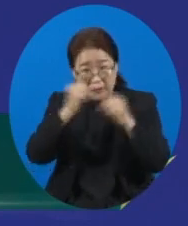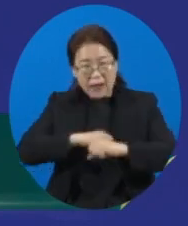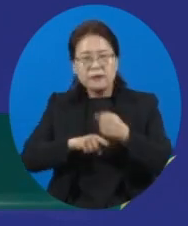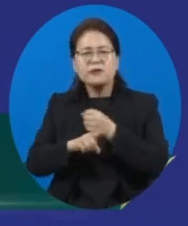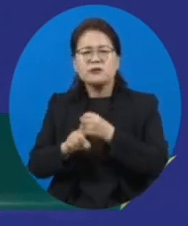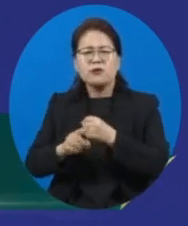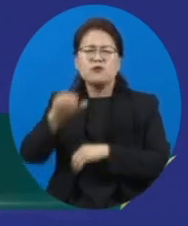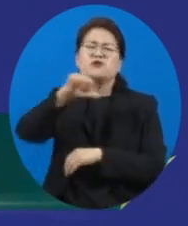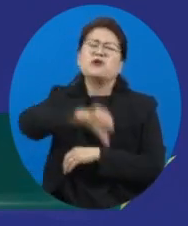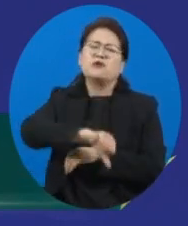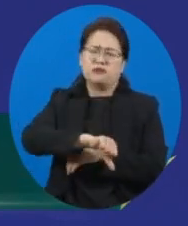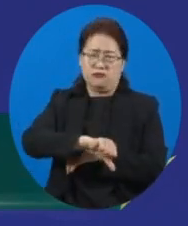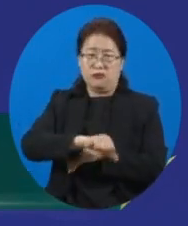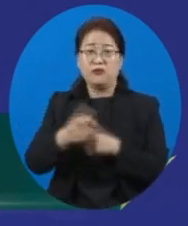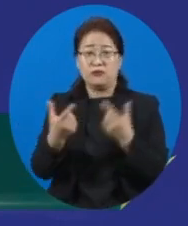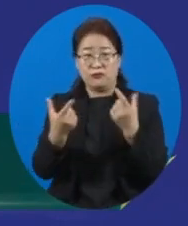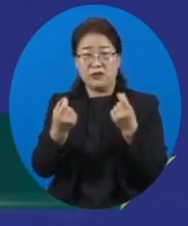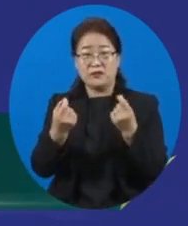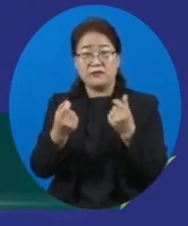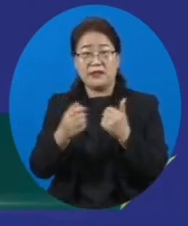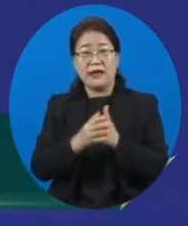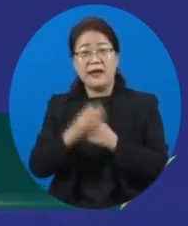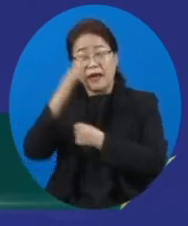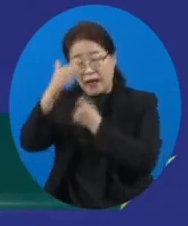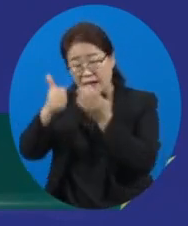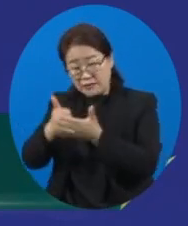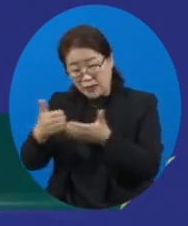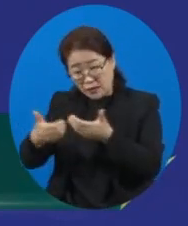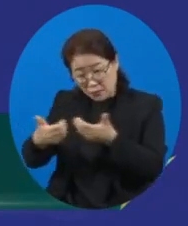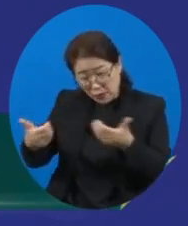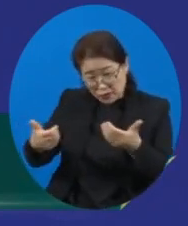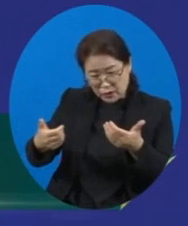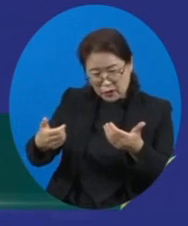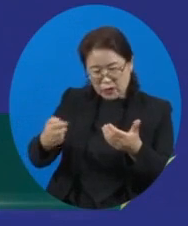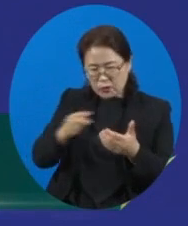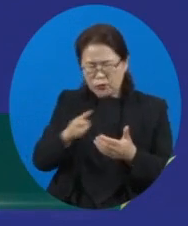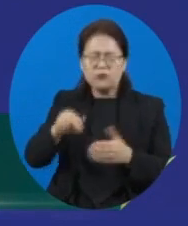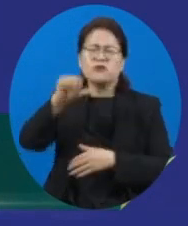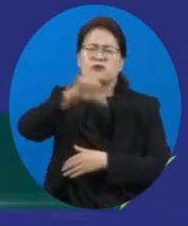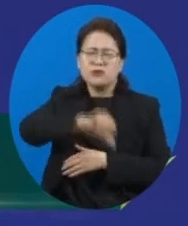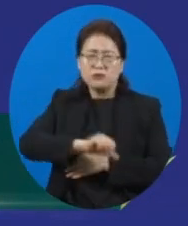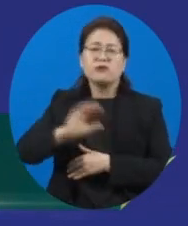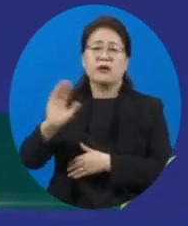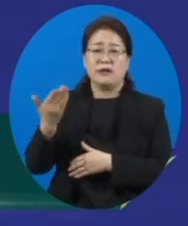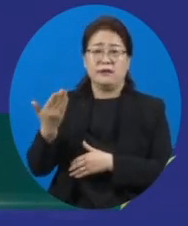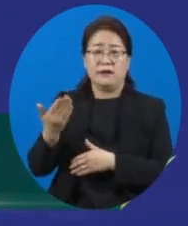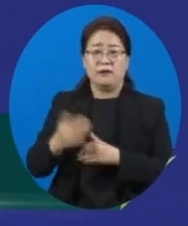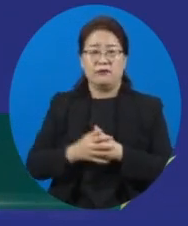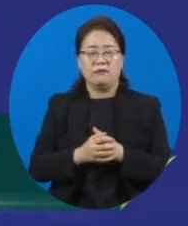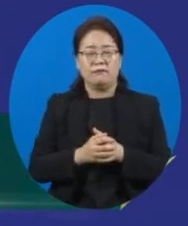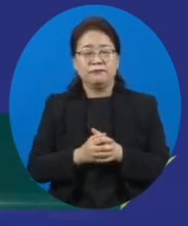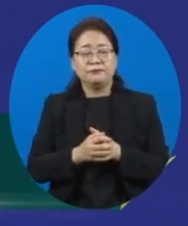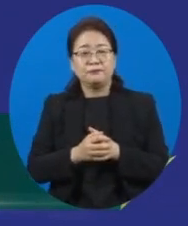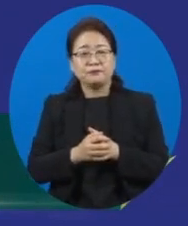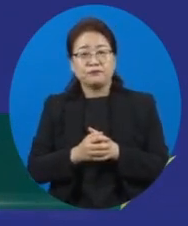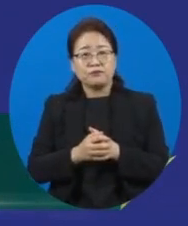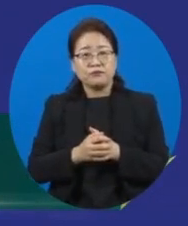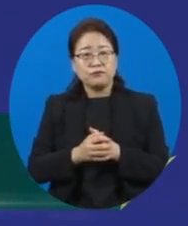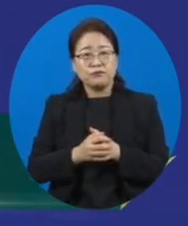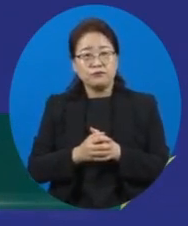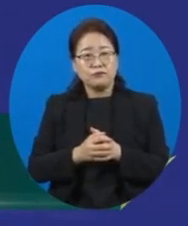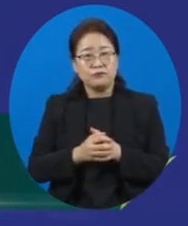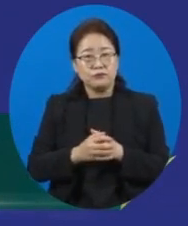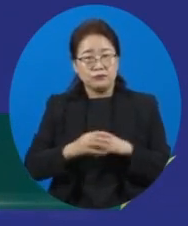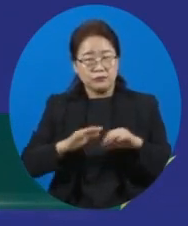뭐예요? 저주 아닙니까? 그러니까 하나님께로부터 멀어지면 그게 저주예요. 예? 그러니까